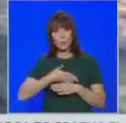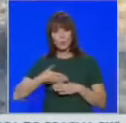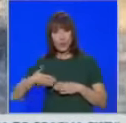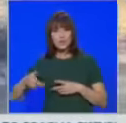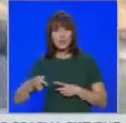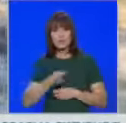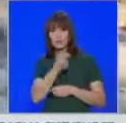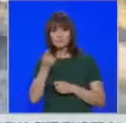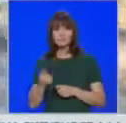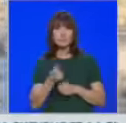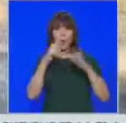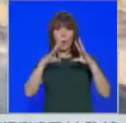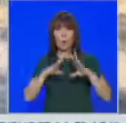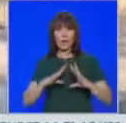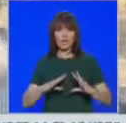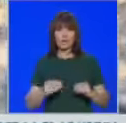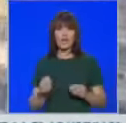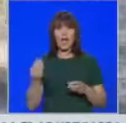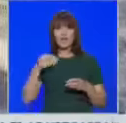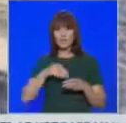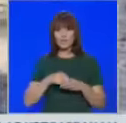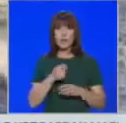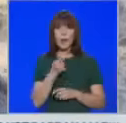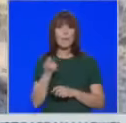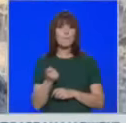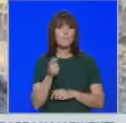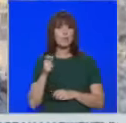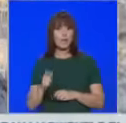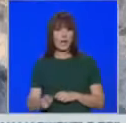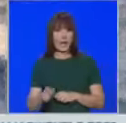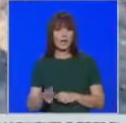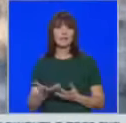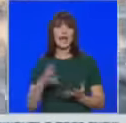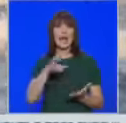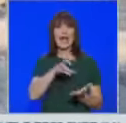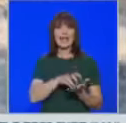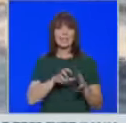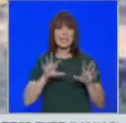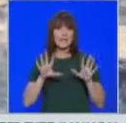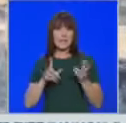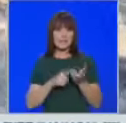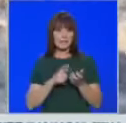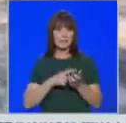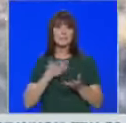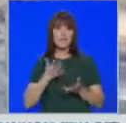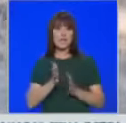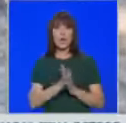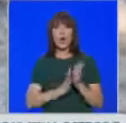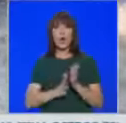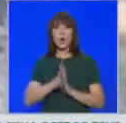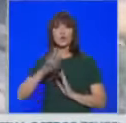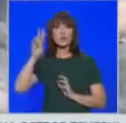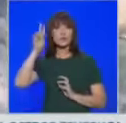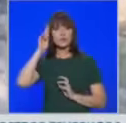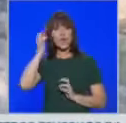в него се включиха освен огнеборци около 10 противопожарни екипа и горски служители и